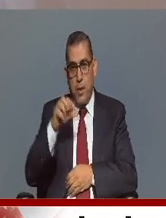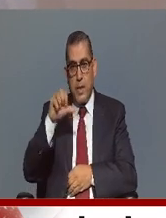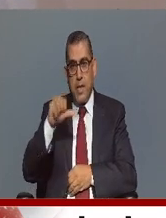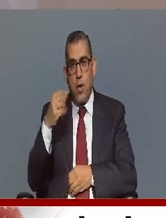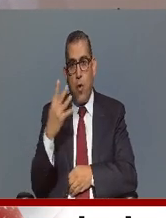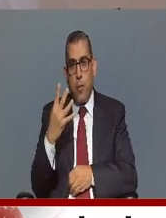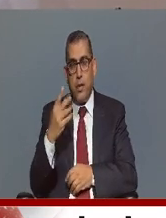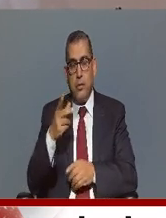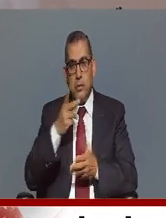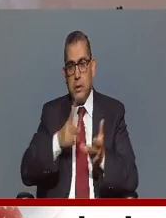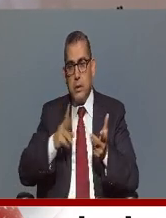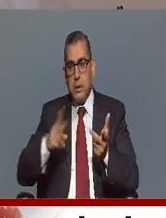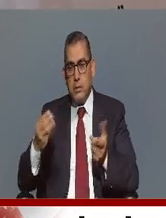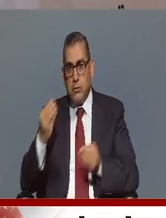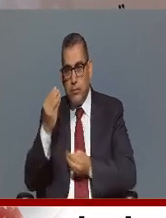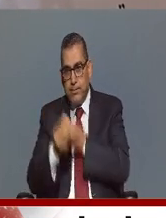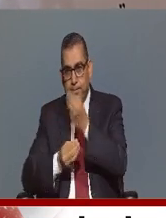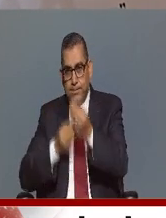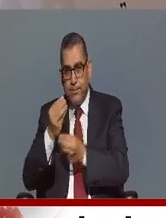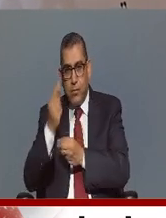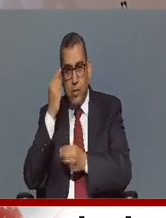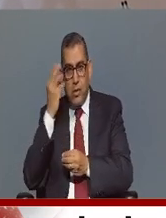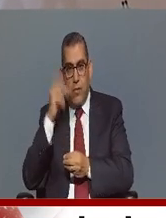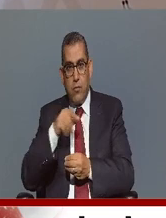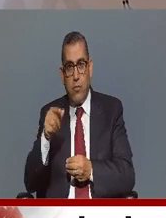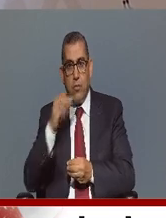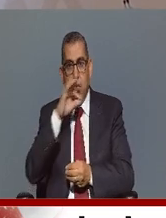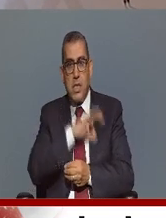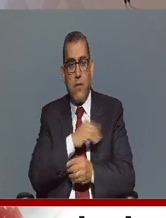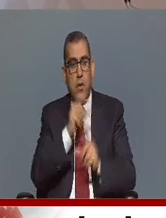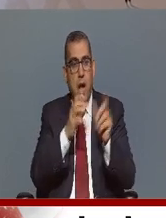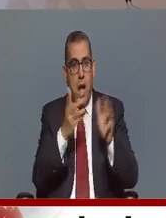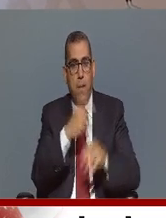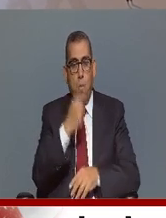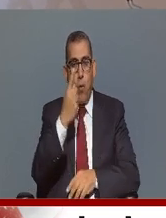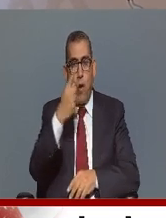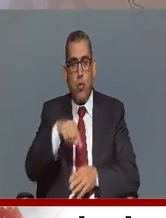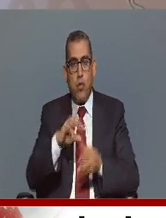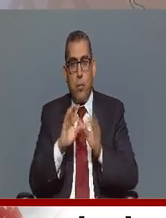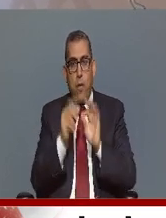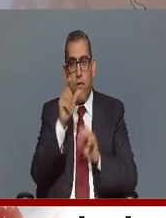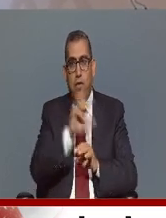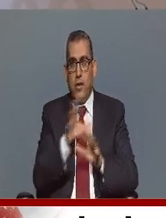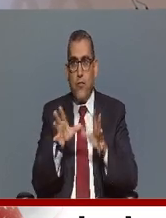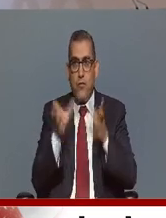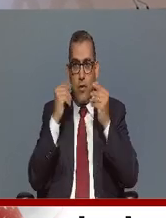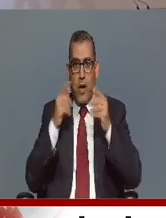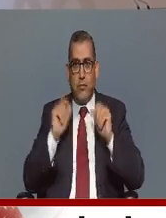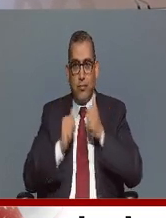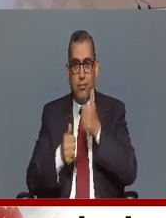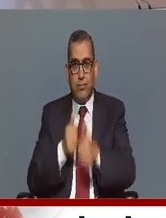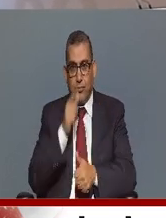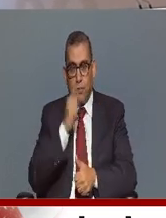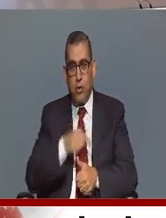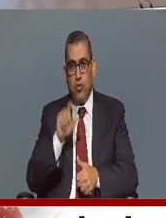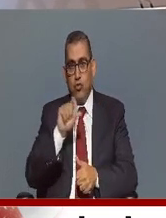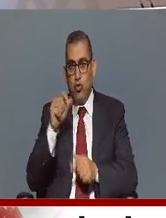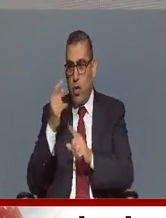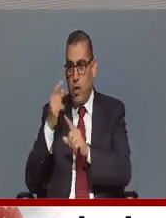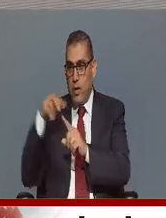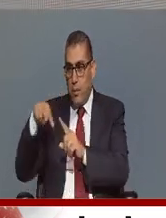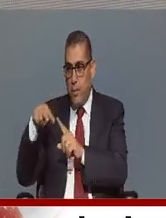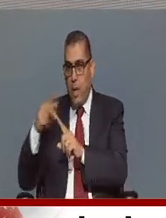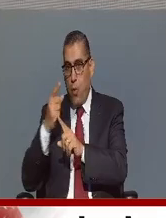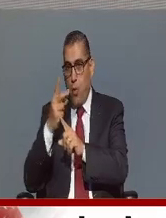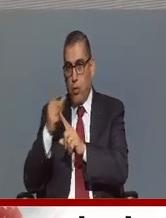3449 نشاط ثقافي استفاد منها 1.5 مليون مواطن في الفترة من أغسطس 21